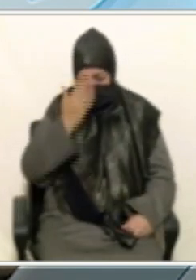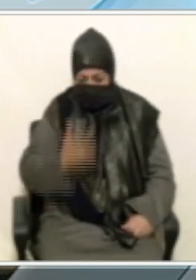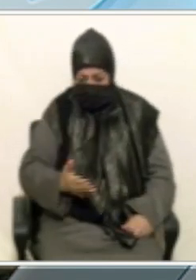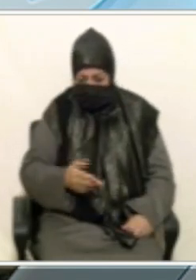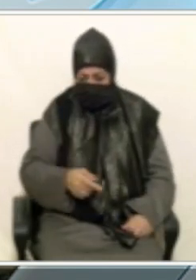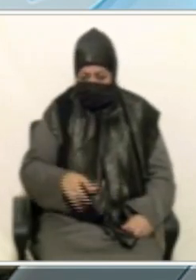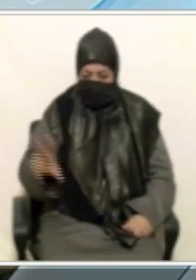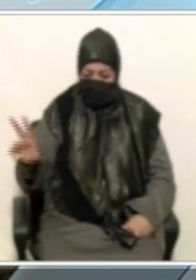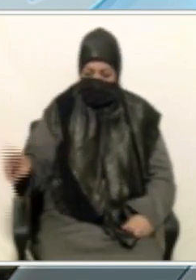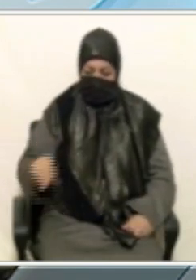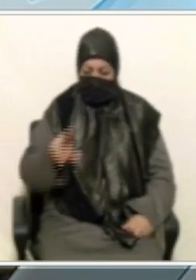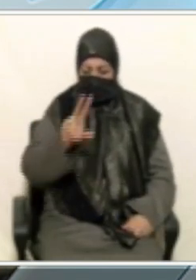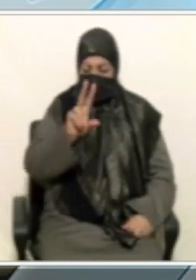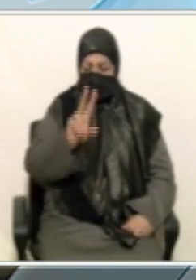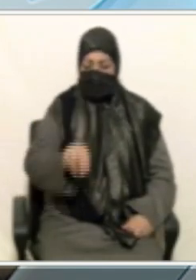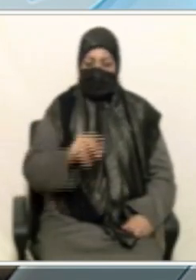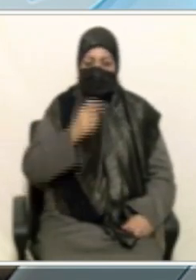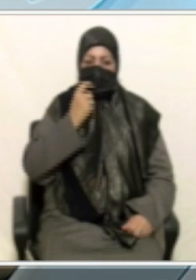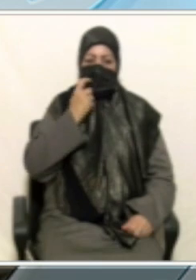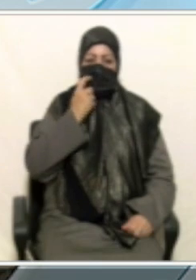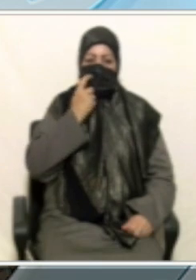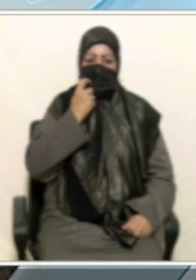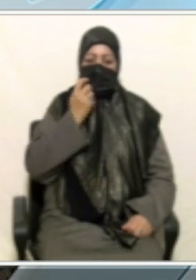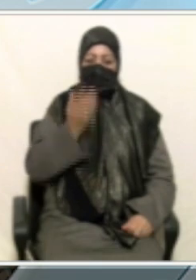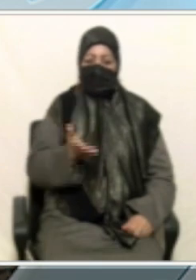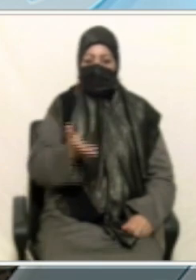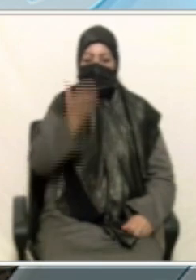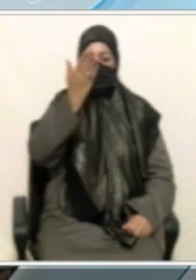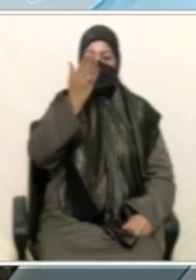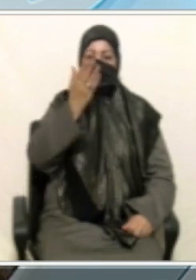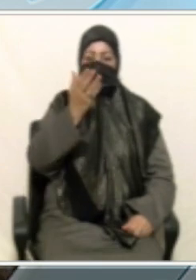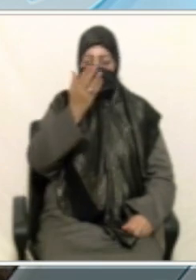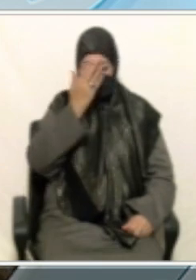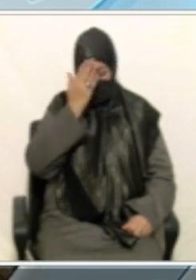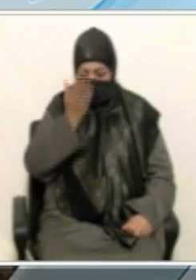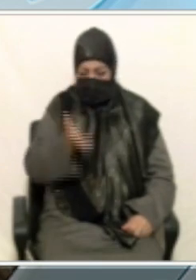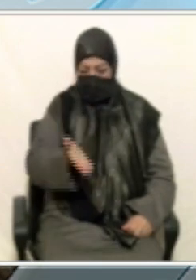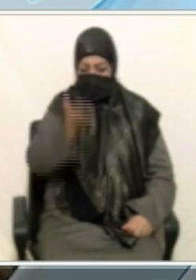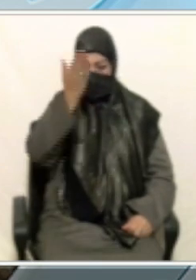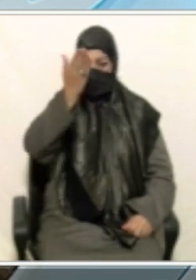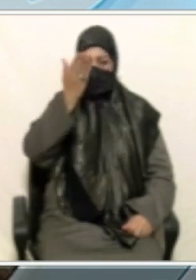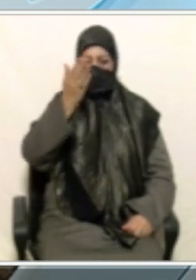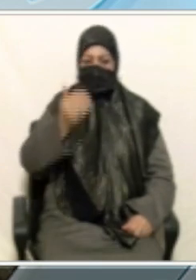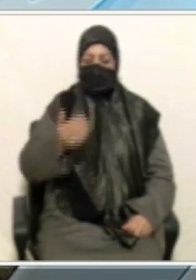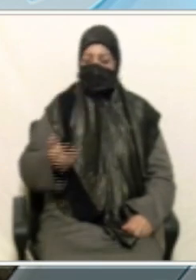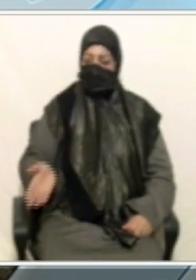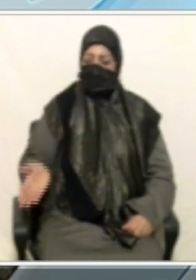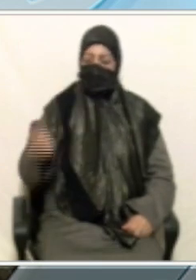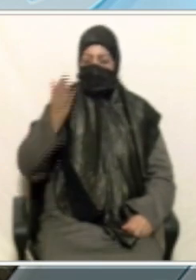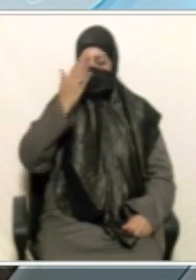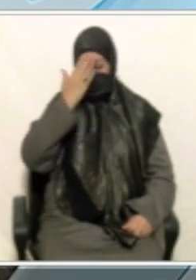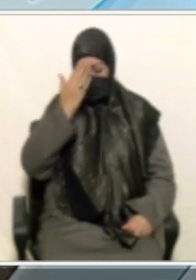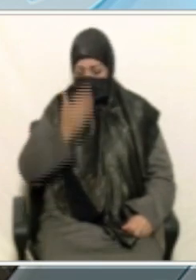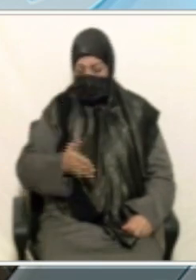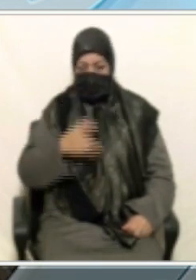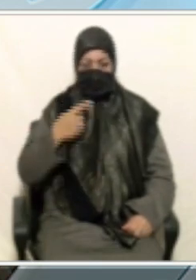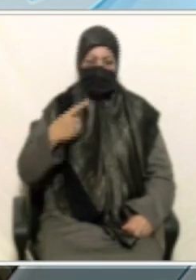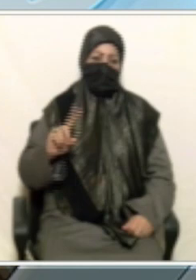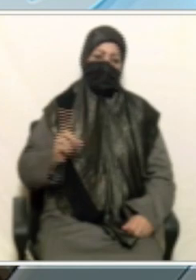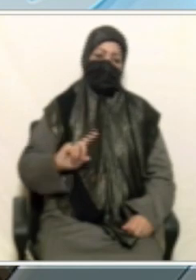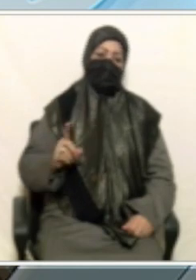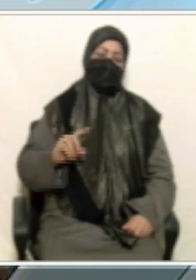أن يرفع الإمام، فإذا رفع الإمام قبل أن تدرك الركوع فأنت لم تدرك الركعة. إن كنت في